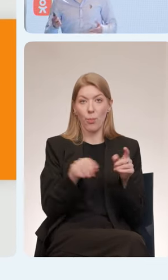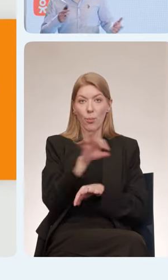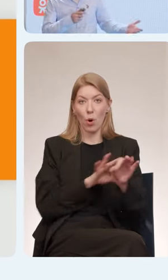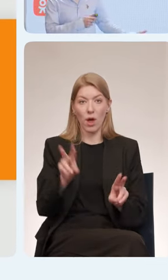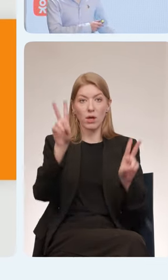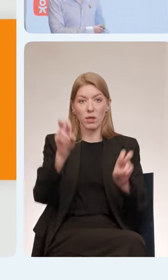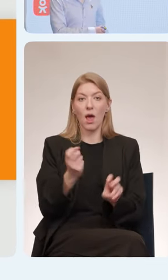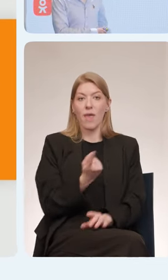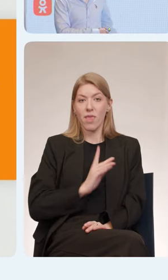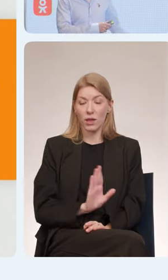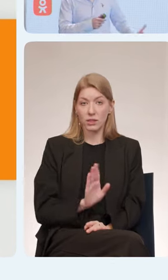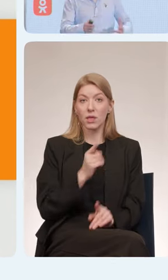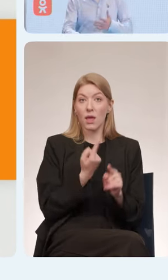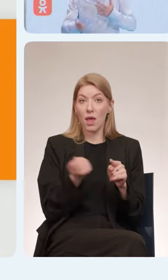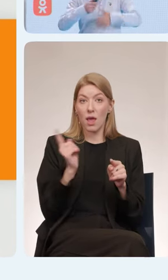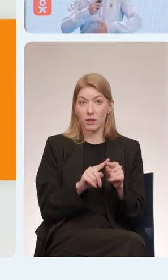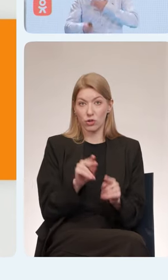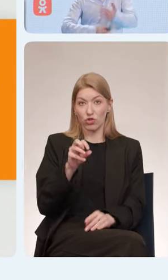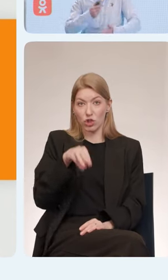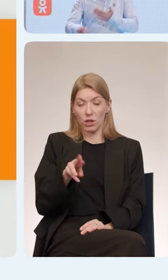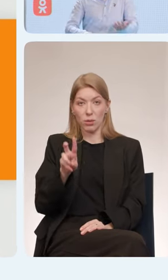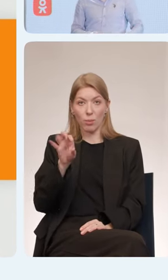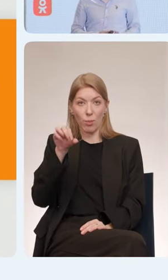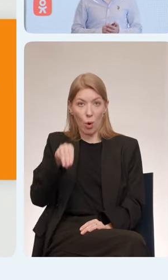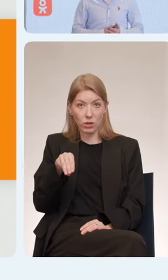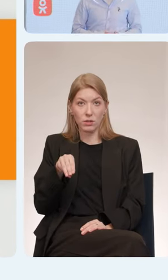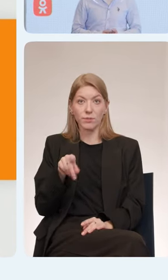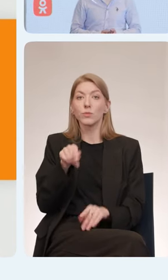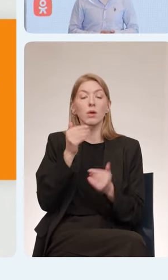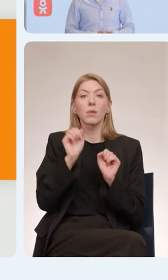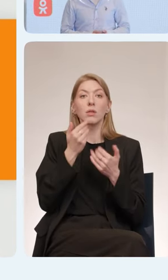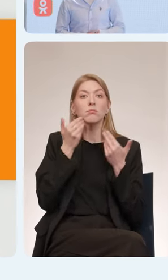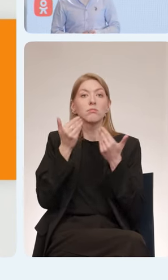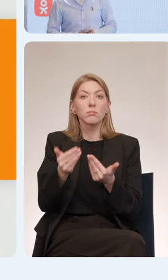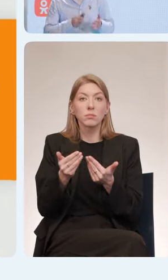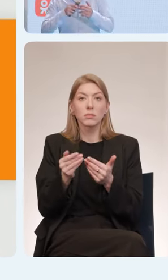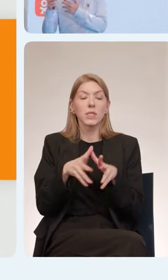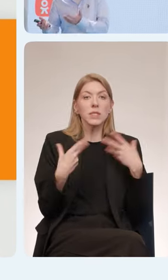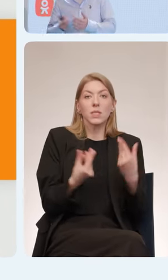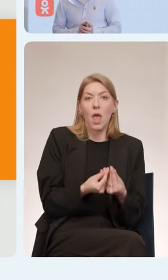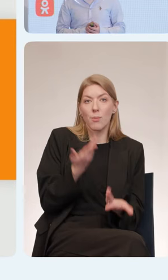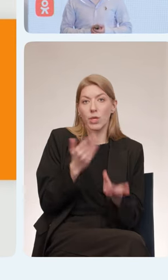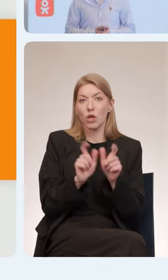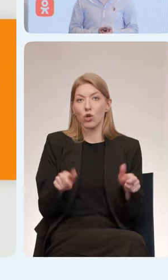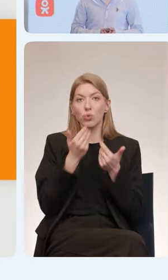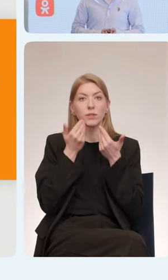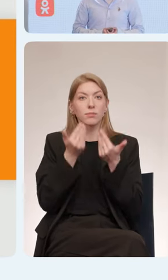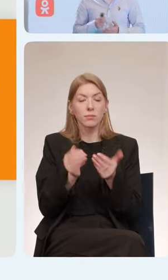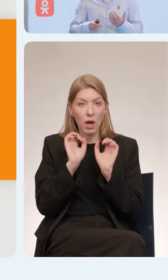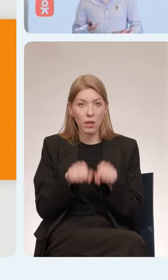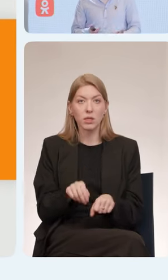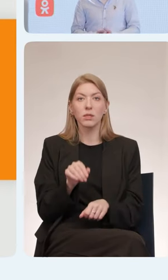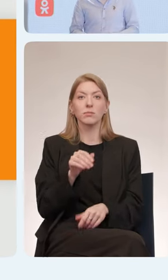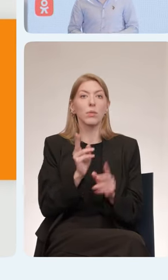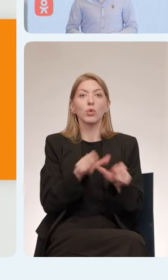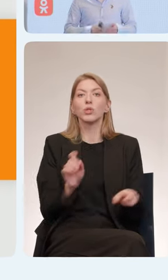И этот чат-бот, в него, собственно, могли обратиться семьи или люди, да, которым